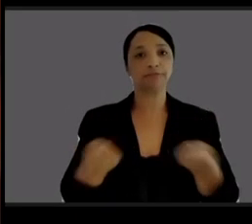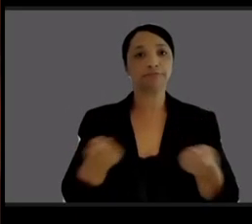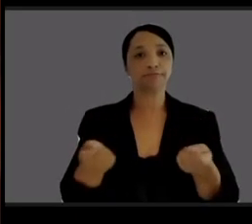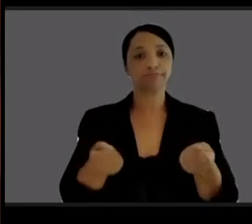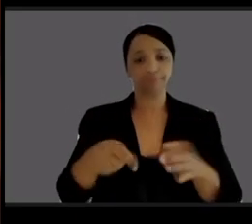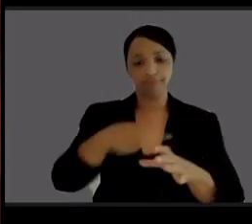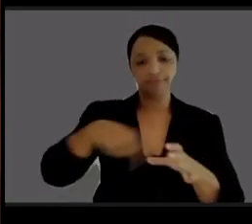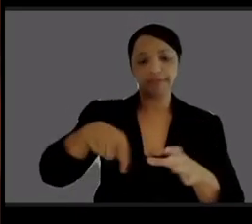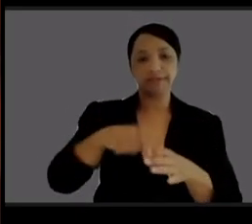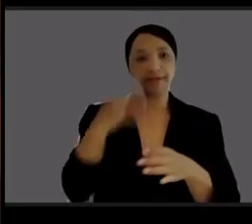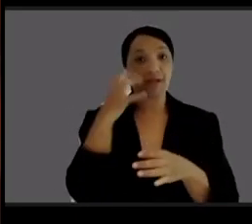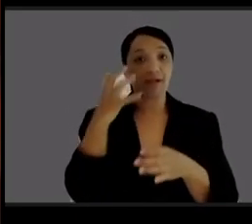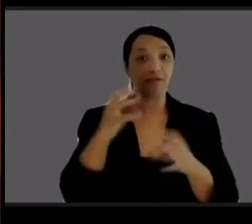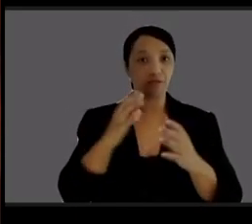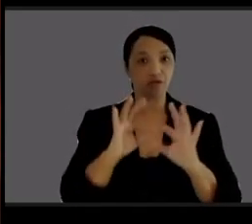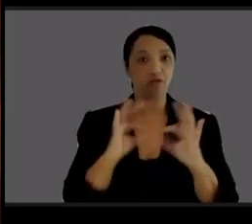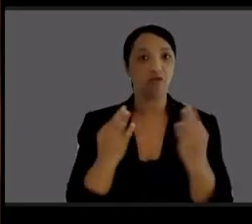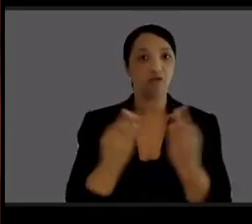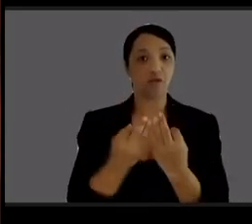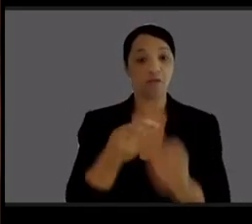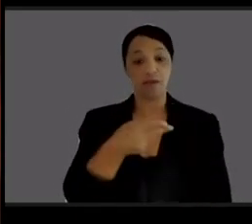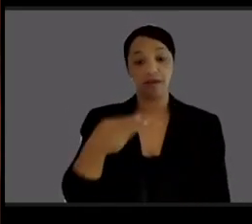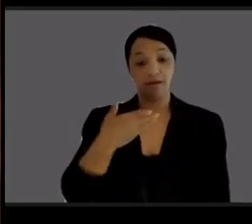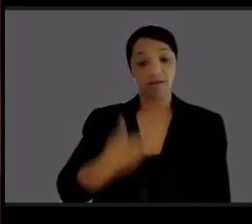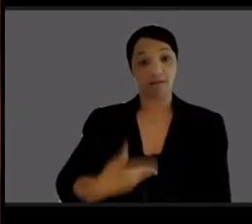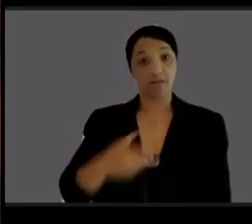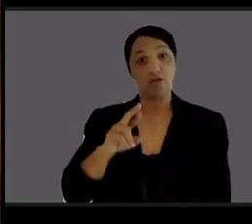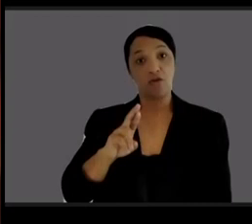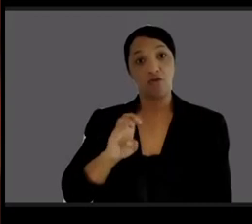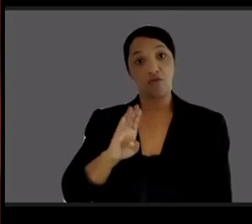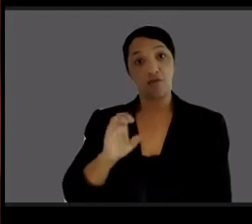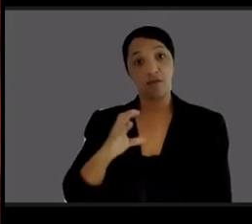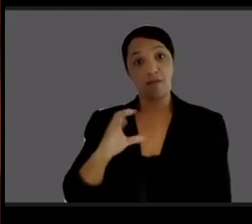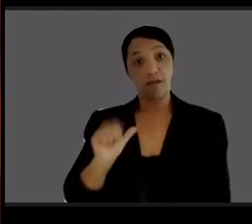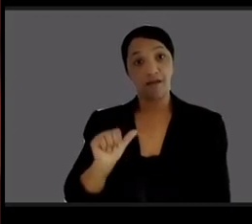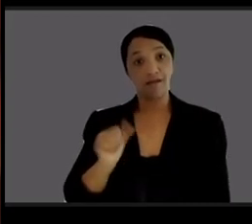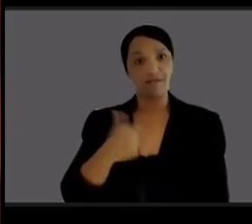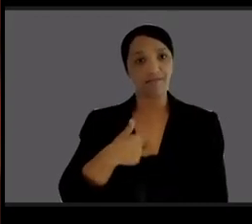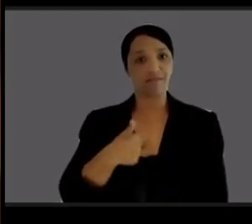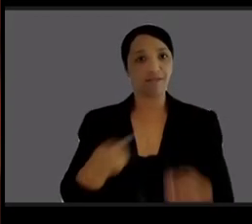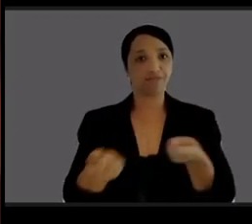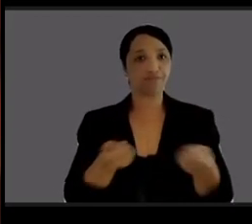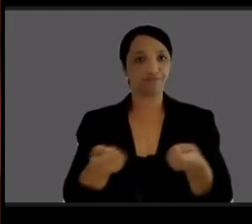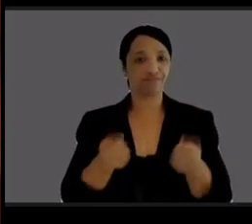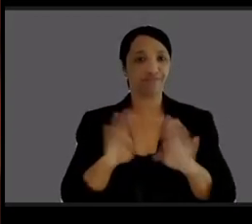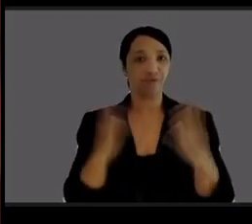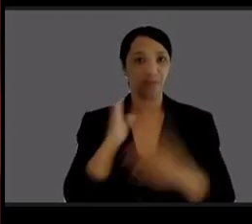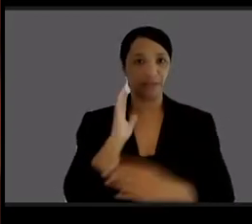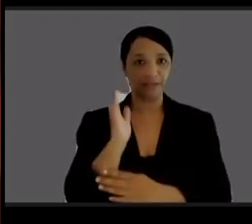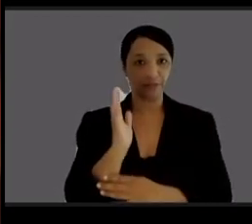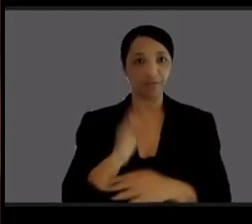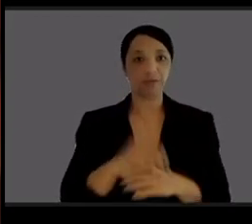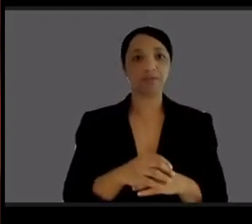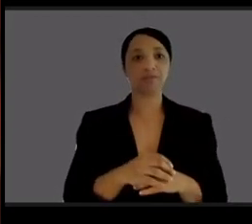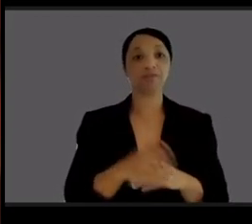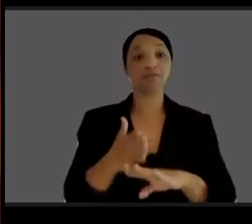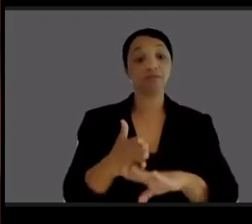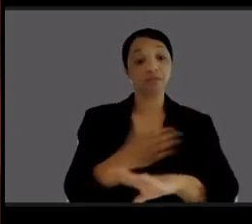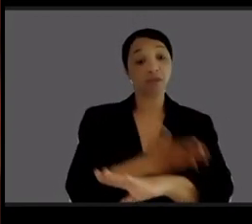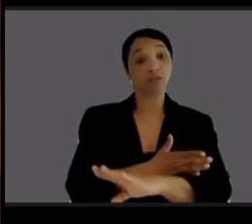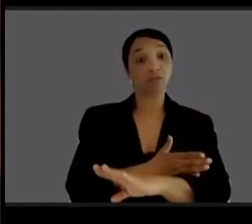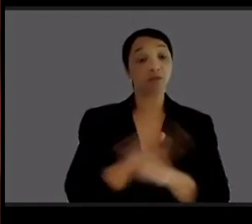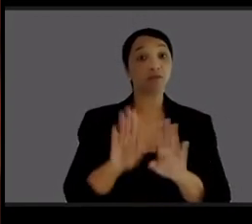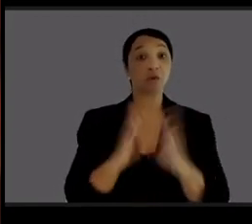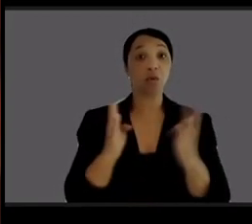réunion annuelle du Forum sur la gouvernance de l'Internet. Je m'appelle Rebecca et j'ai l'honneur de servir de maîtresse de cérémonie pour cette ouverture. Avant